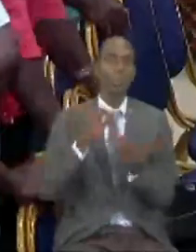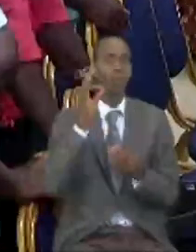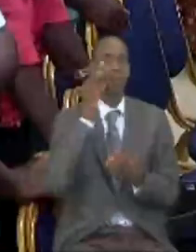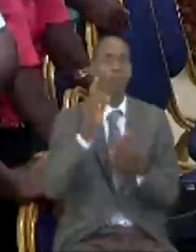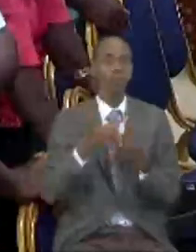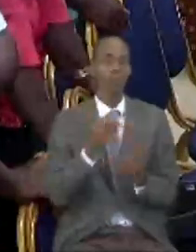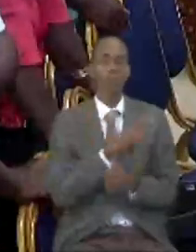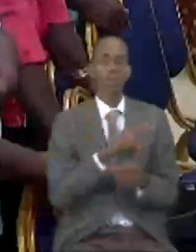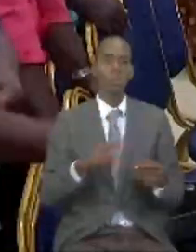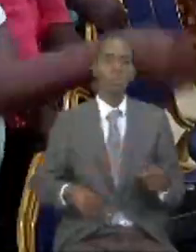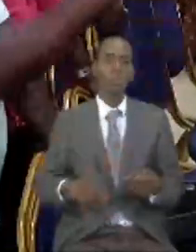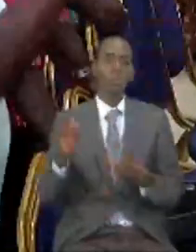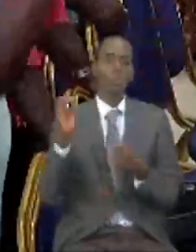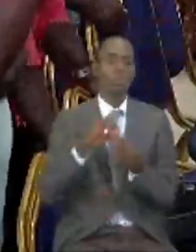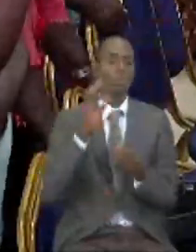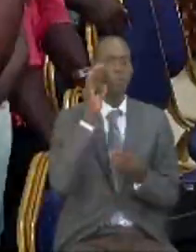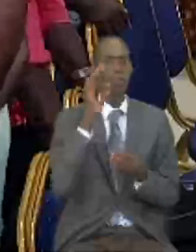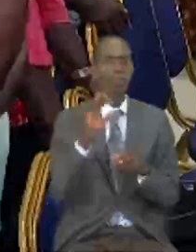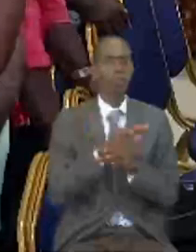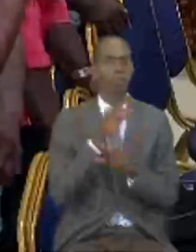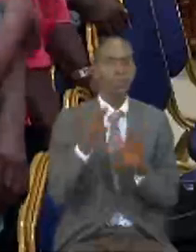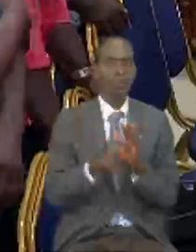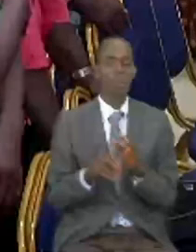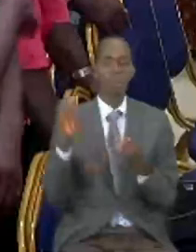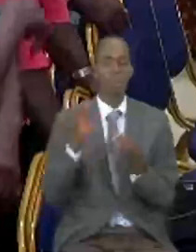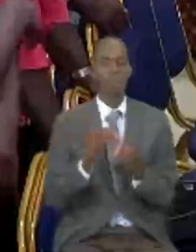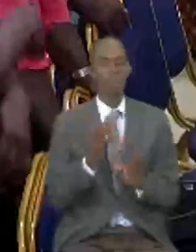La fécondité avec la fidélité